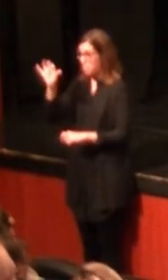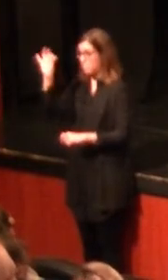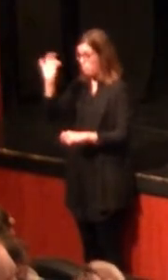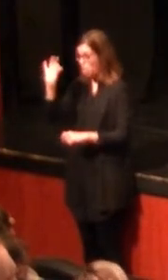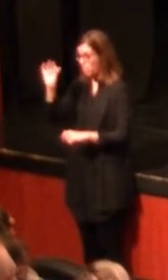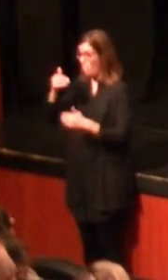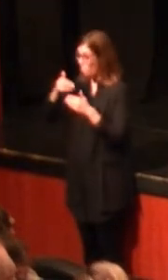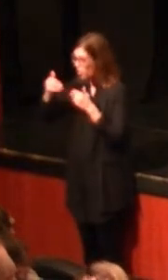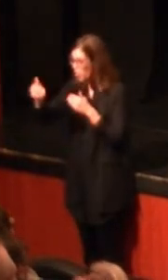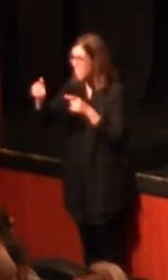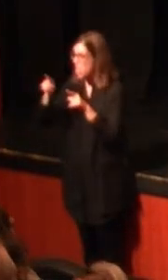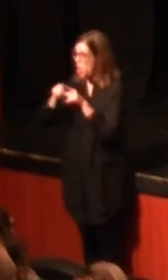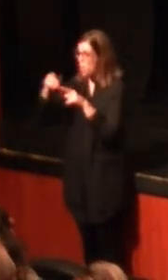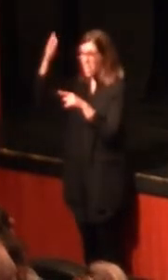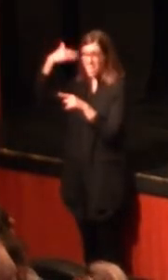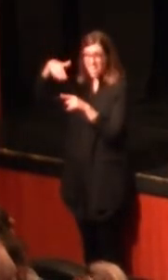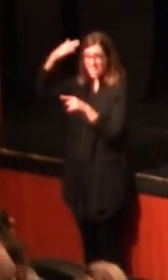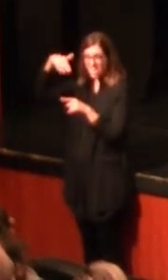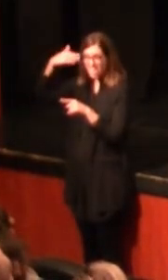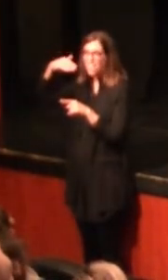la pensàvem,